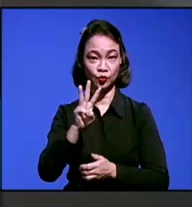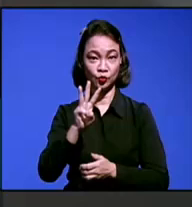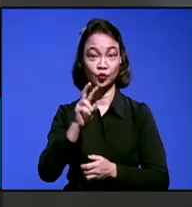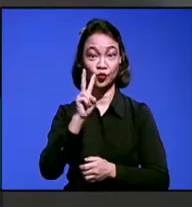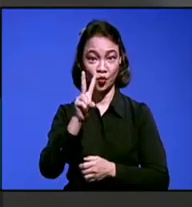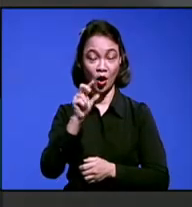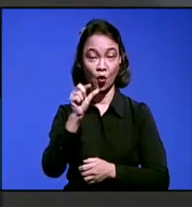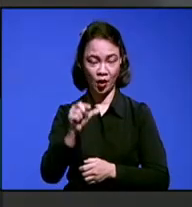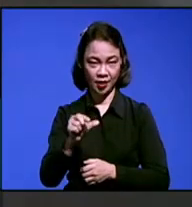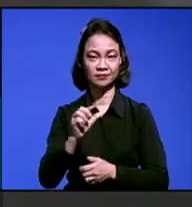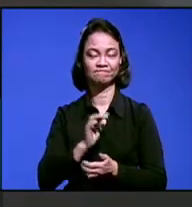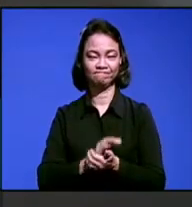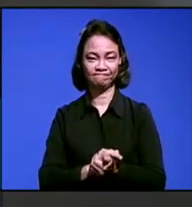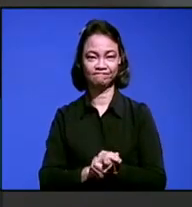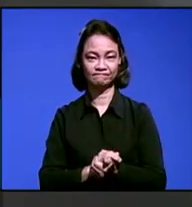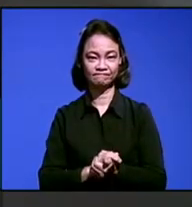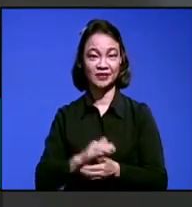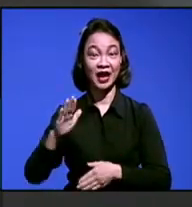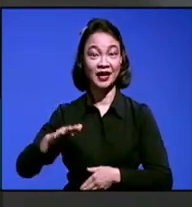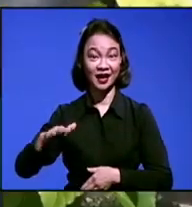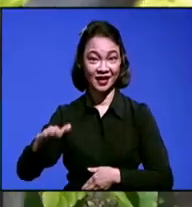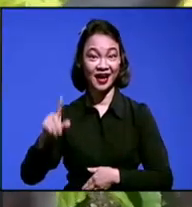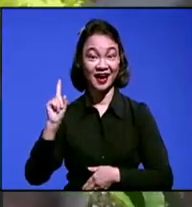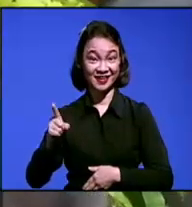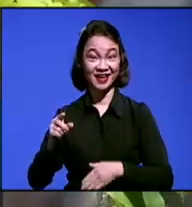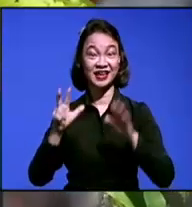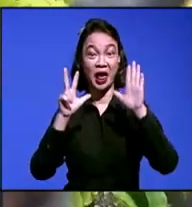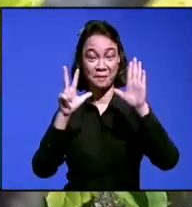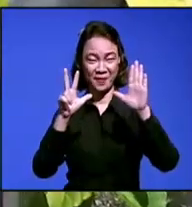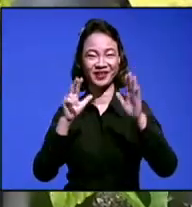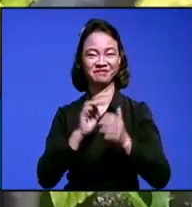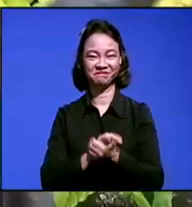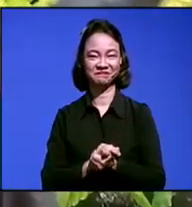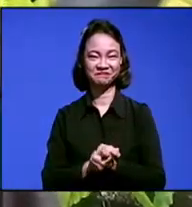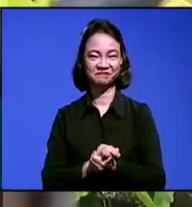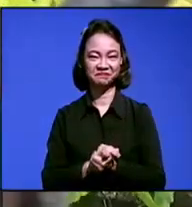132 kalau nggak salah. Terus anak-anaknya ada 8.